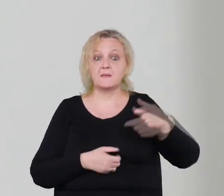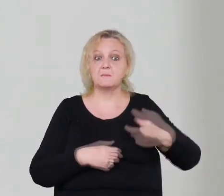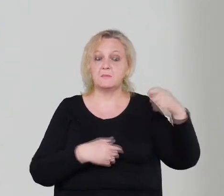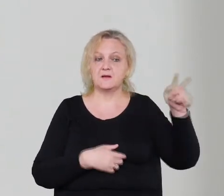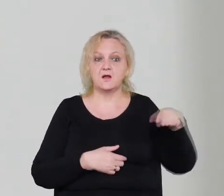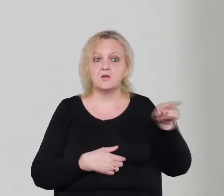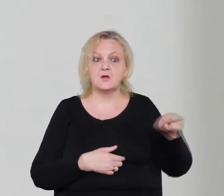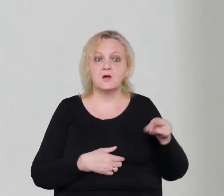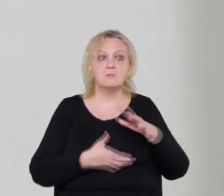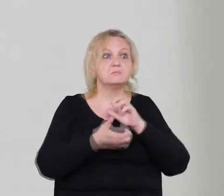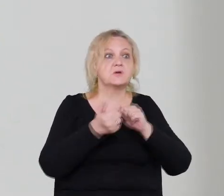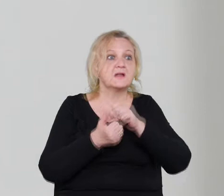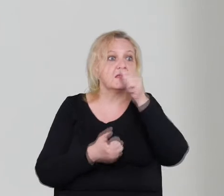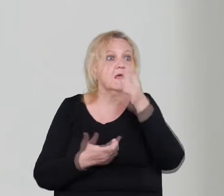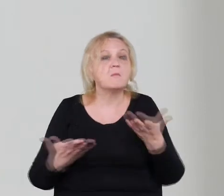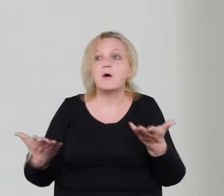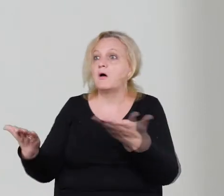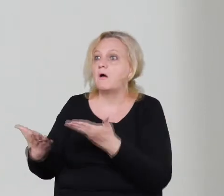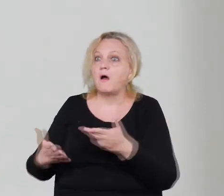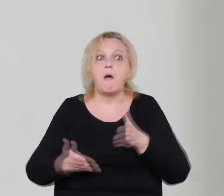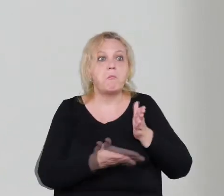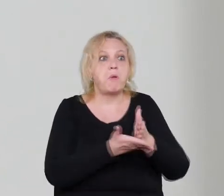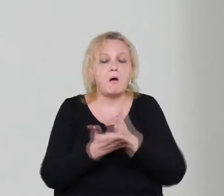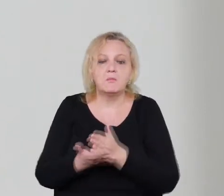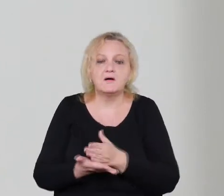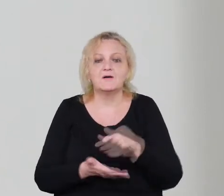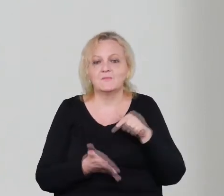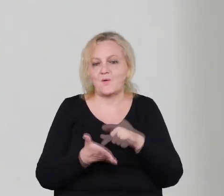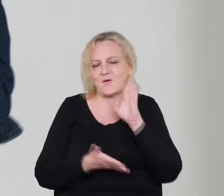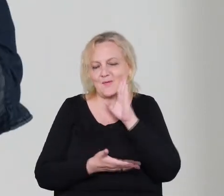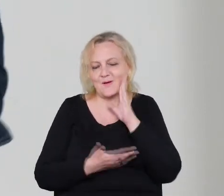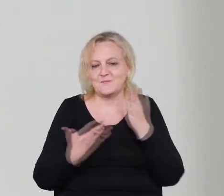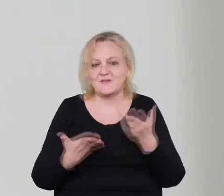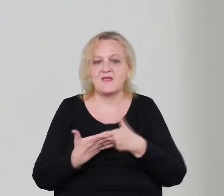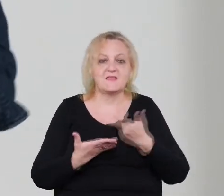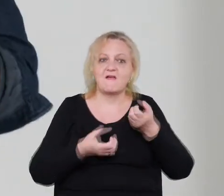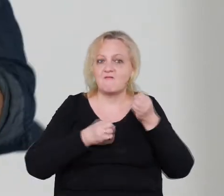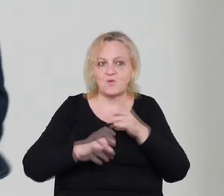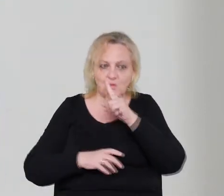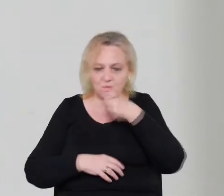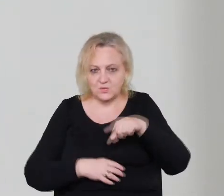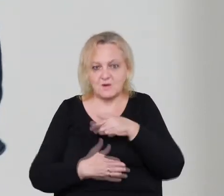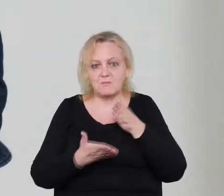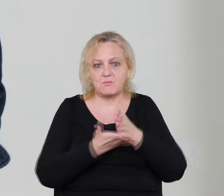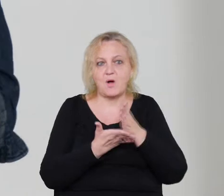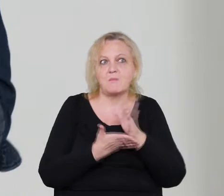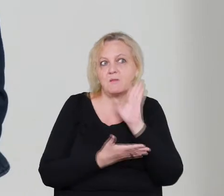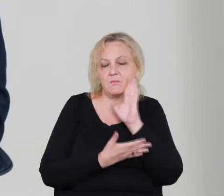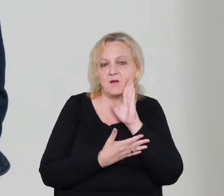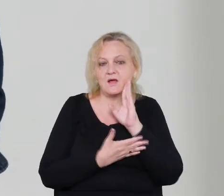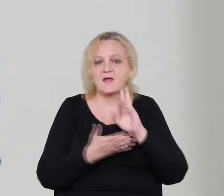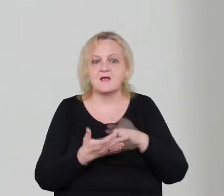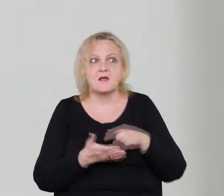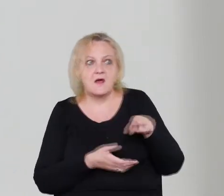on jedynie może straszyć po prostu związku z czym niewpuszczanie tego bardzo pomaga żeby wytwarzać Wiecie no to